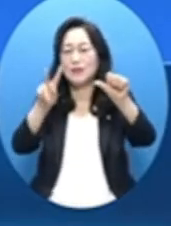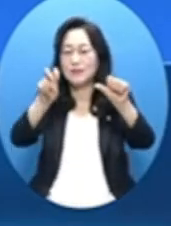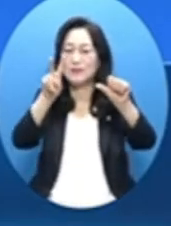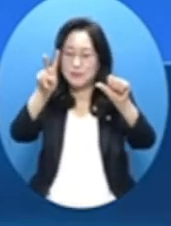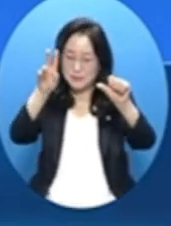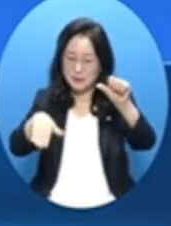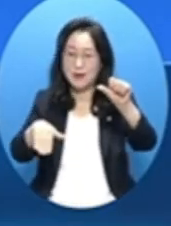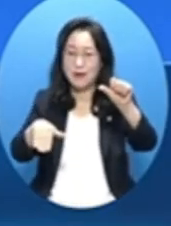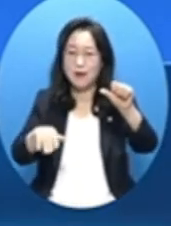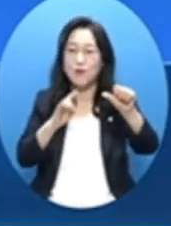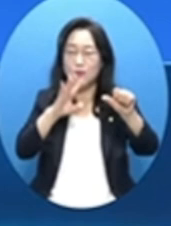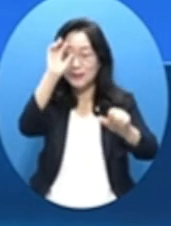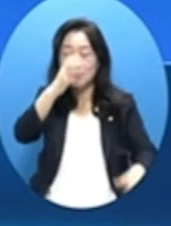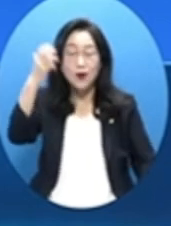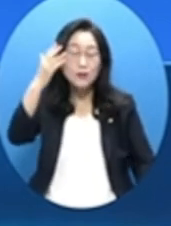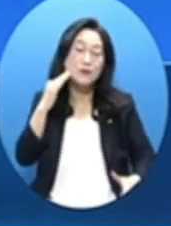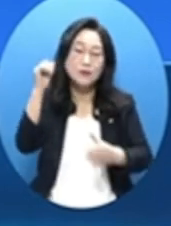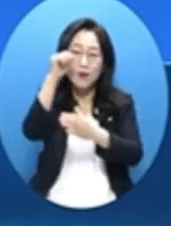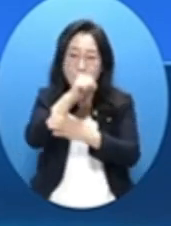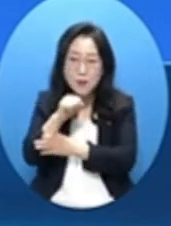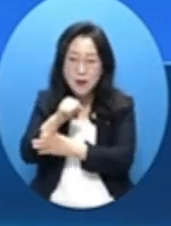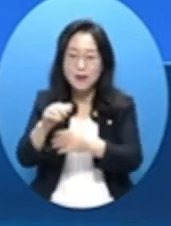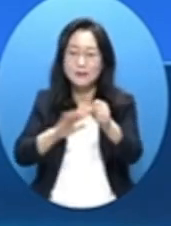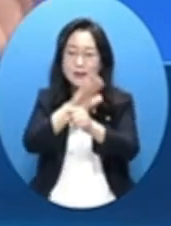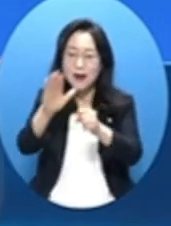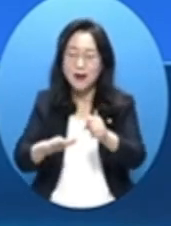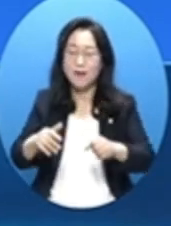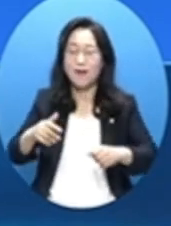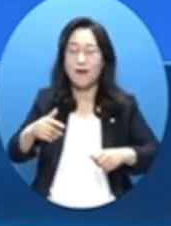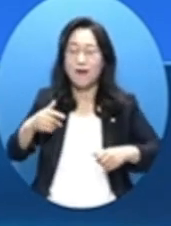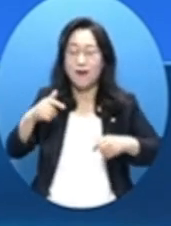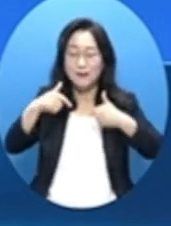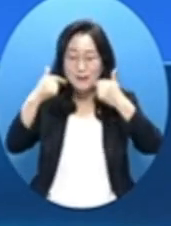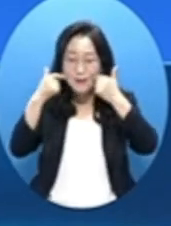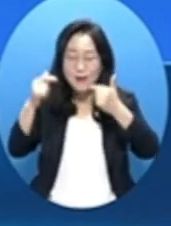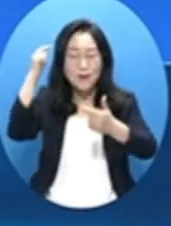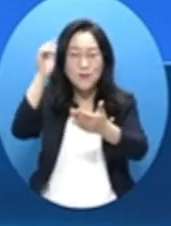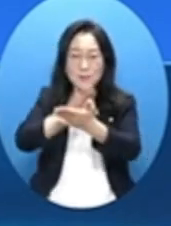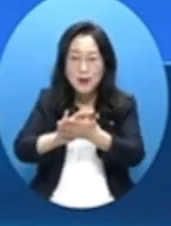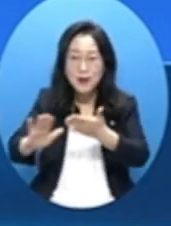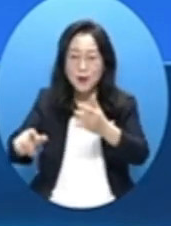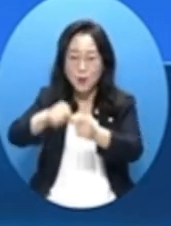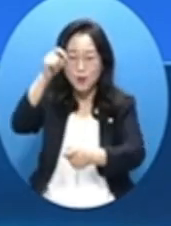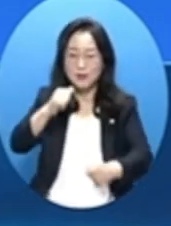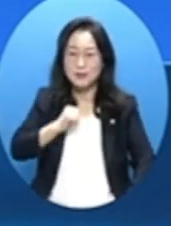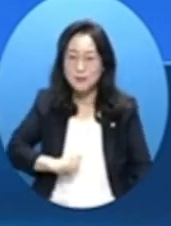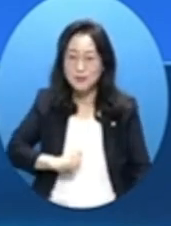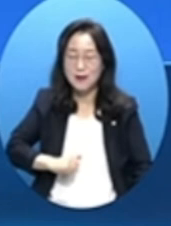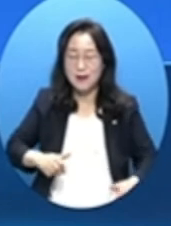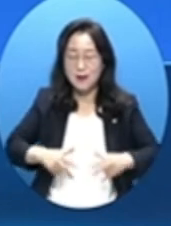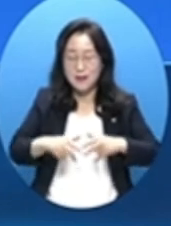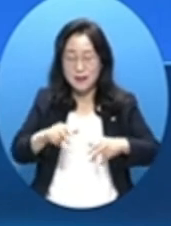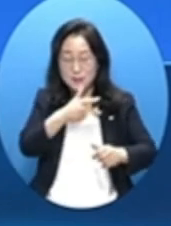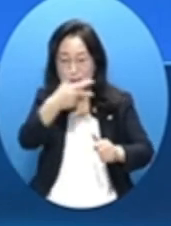23절입니다 오직 성령의 열매는 사랑과 희락과 화평과 오래참음과 자비와 양선과